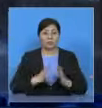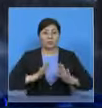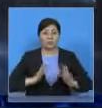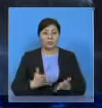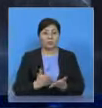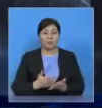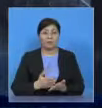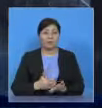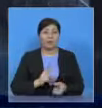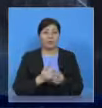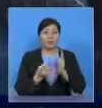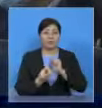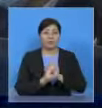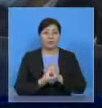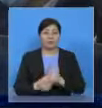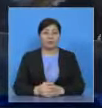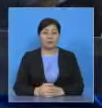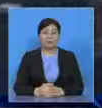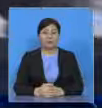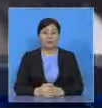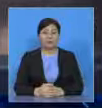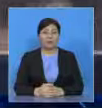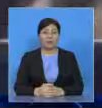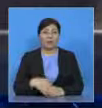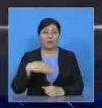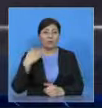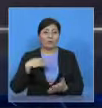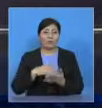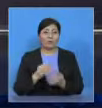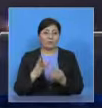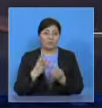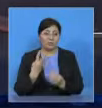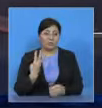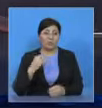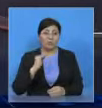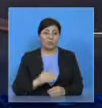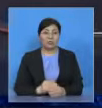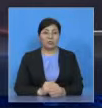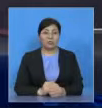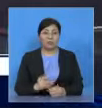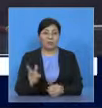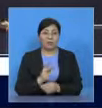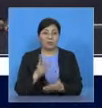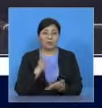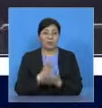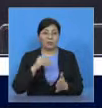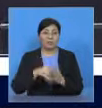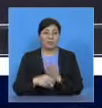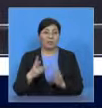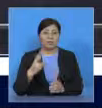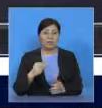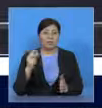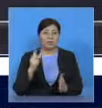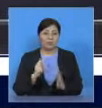в корне изменится. В СОУП города Актюбе выведено 4381 камера, из которых 208